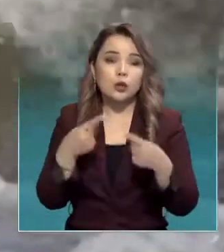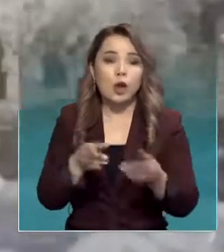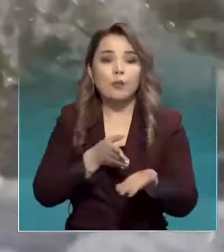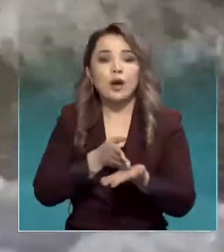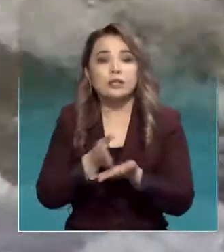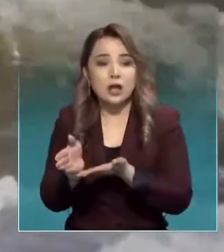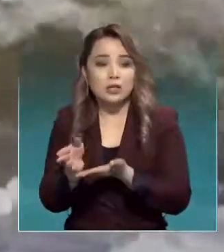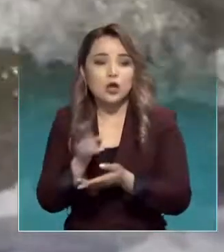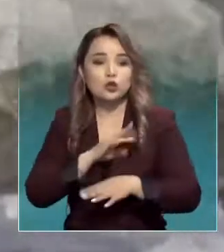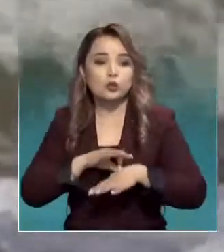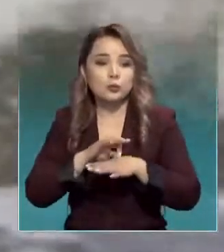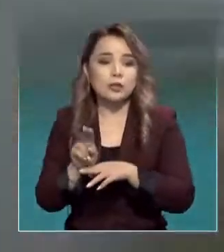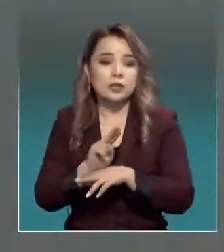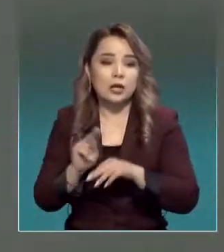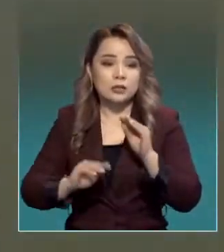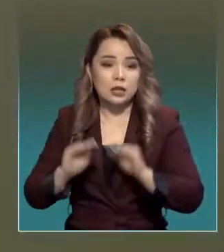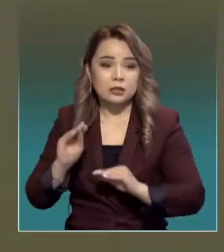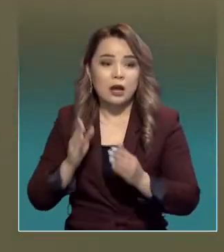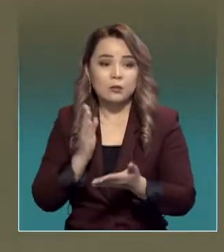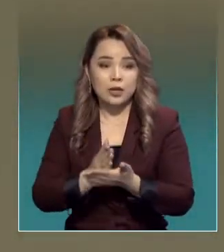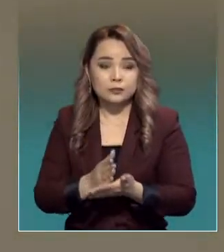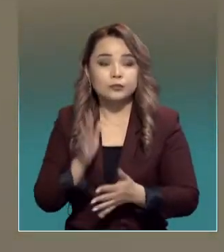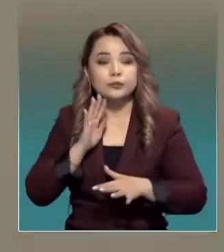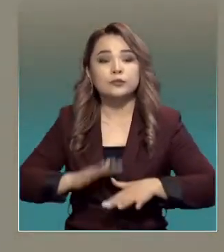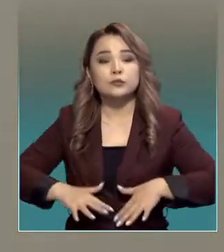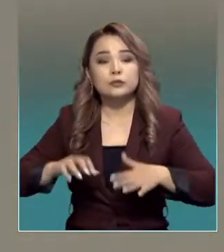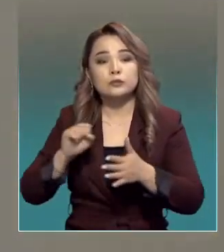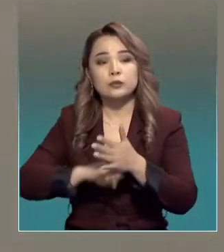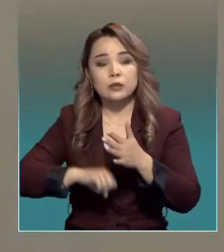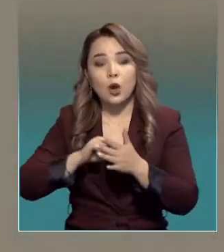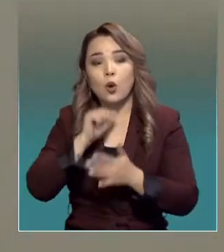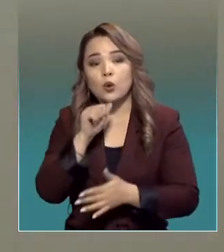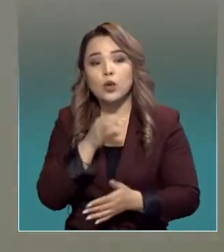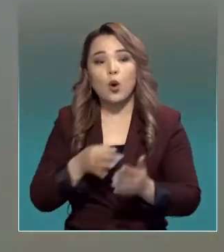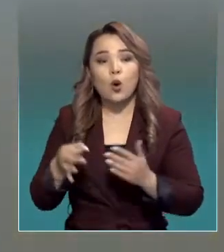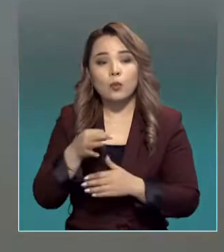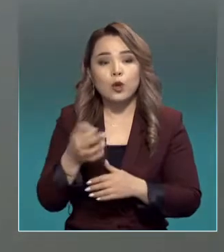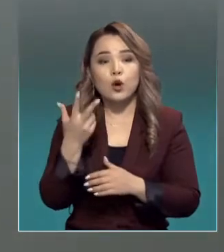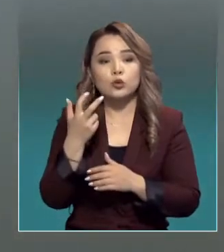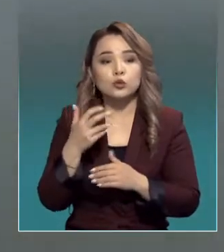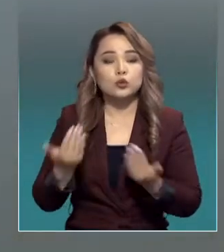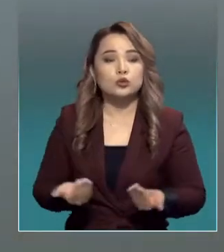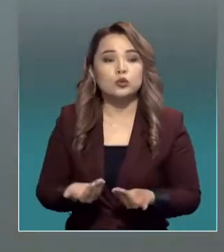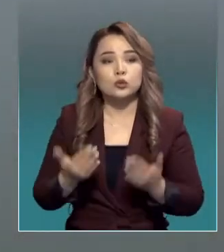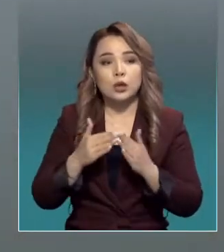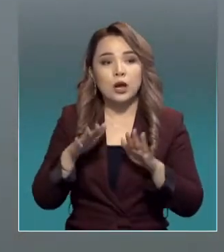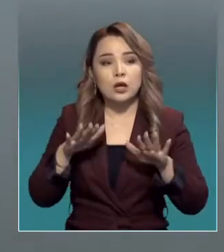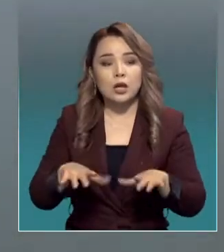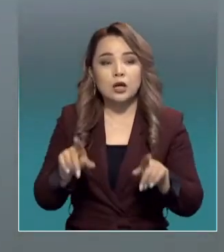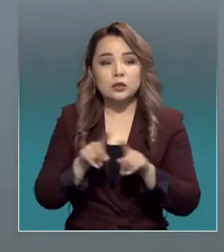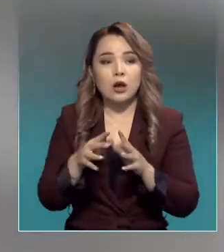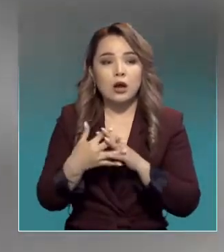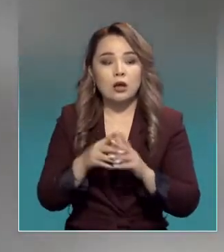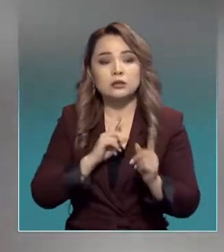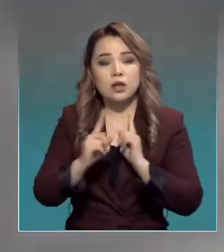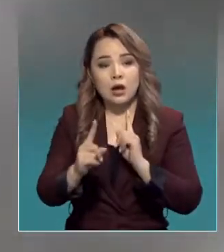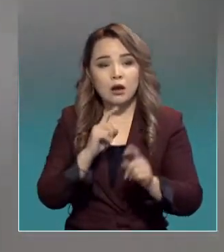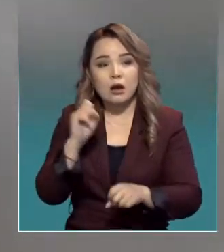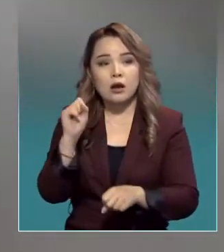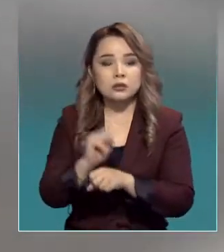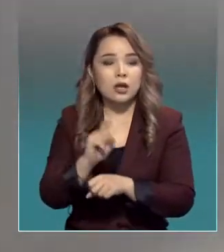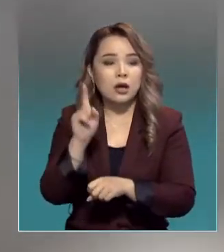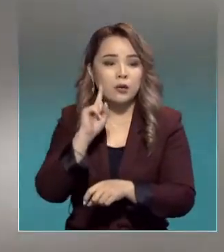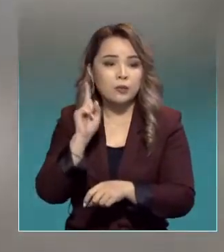үшін әрекет жасап жатыр. Су тасқынының салдарынан Қостанай облысындағы 300 тұрғыны бар Қабырға ауылына қатынас үзілді.